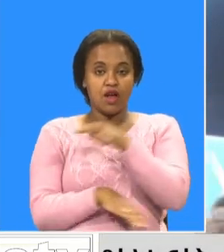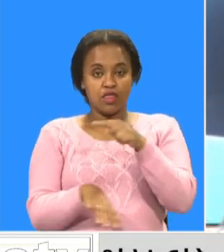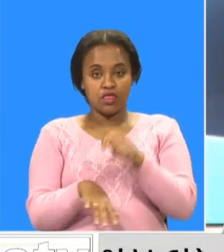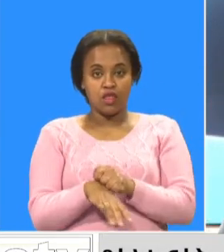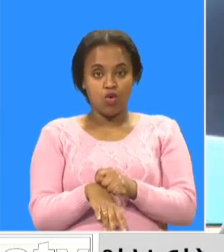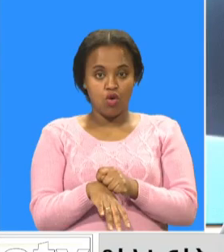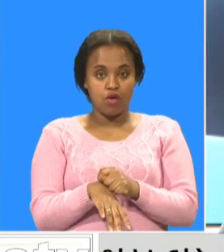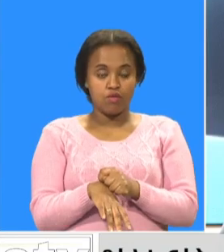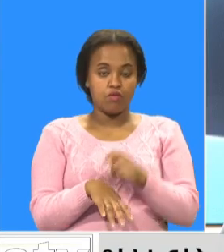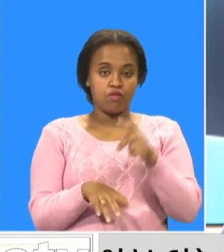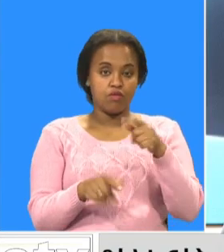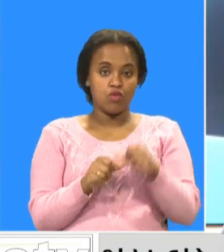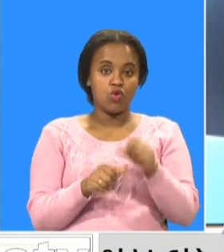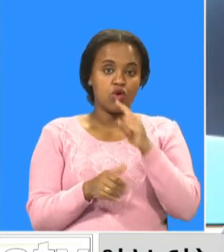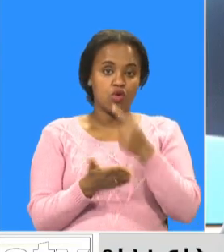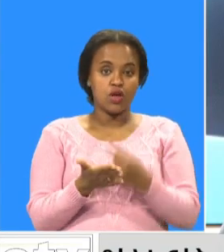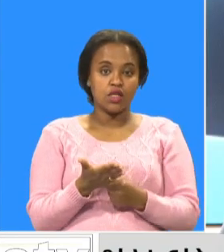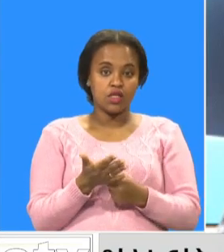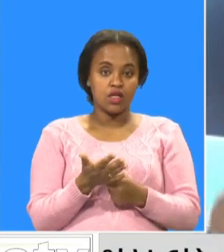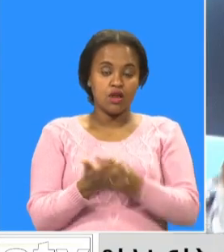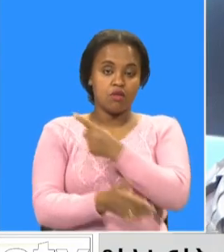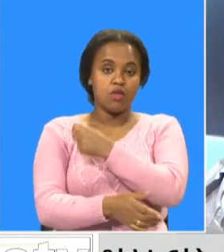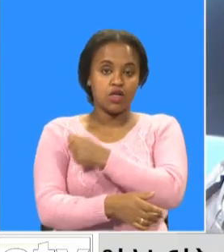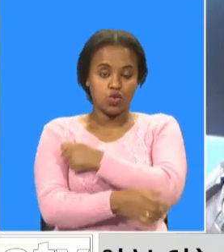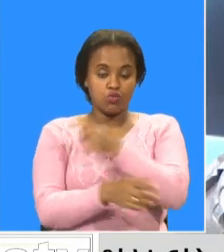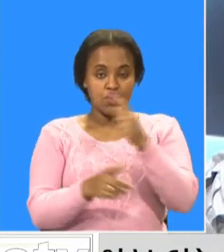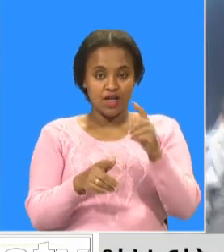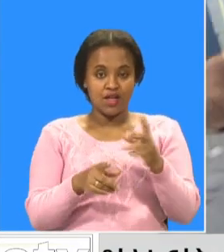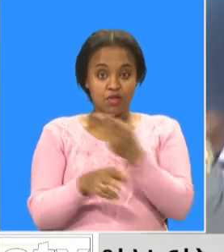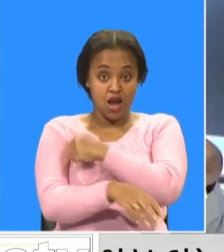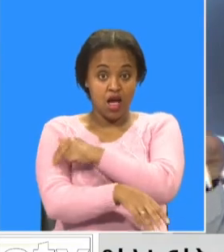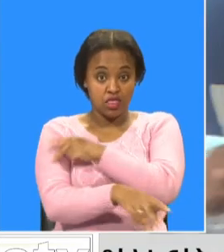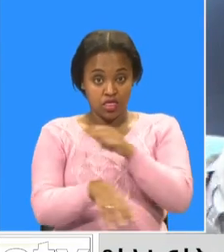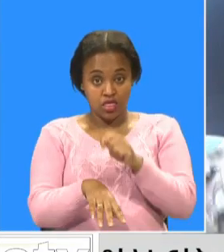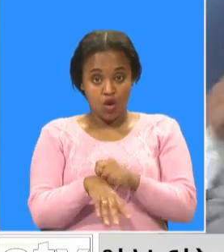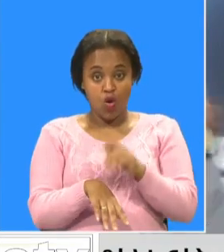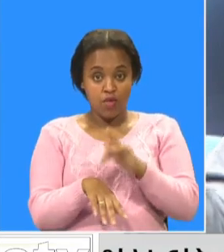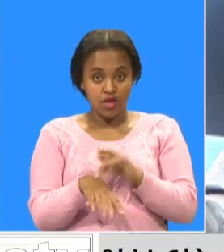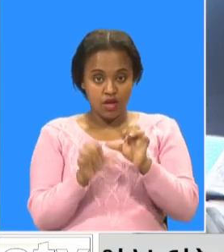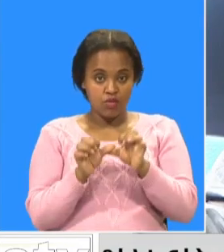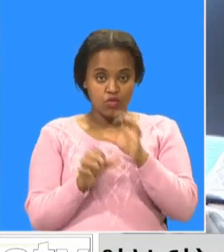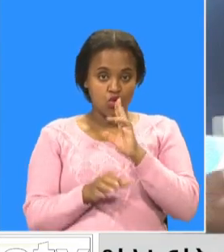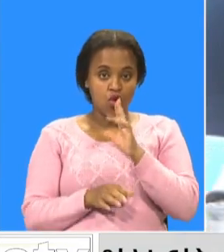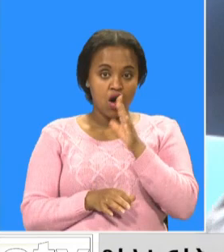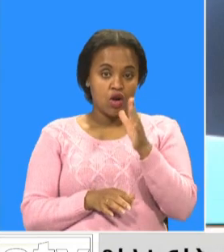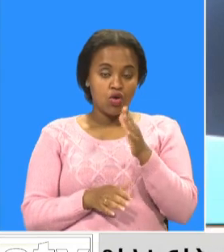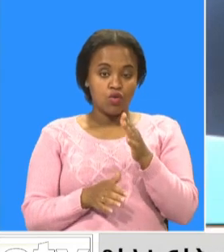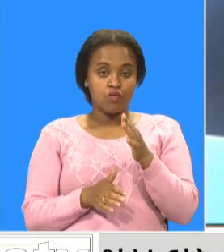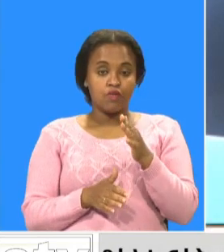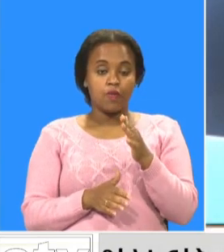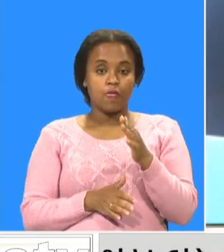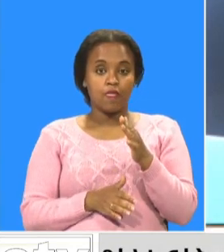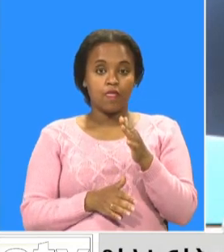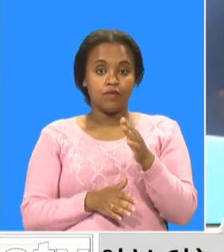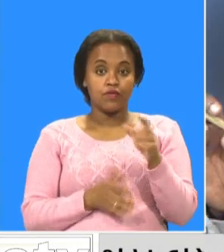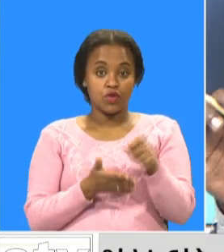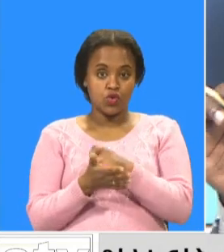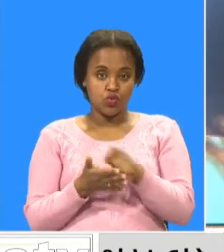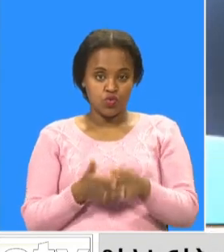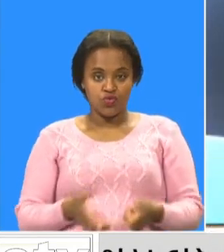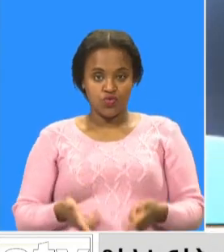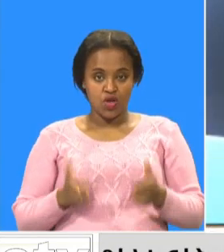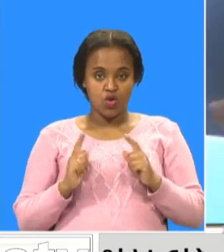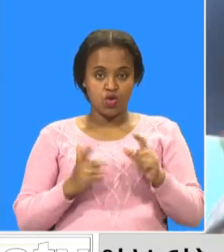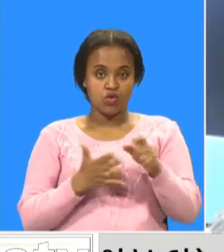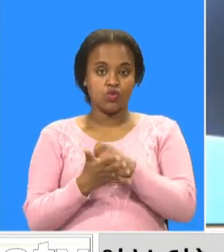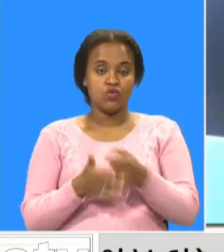ነው። እነዚህ ማስኮች በህክምና ተቋማት ላይ የሚውሉ አይደለም፣ ኔን ሜዲካል ማስክ ነው። ኢቨን ጽሁፍ ያኖራሉ፣